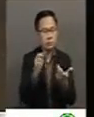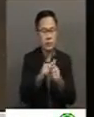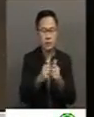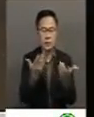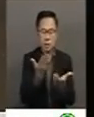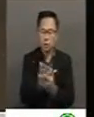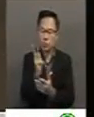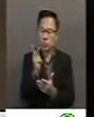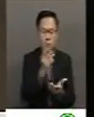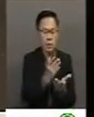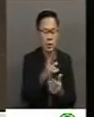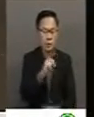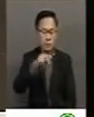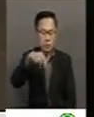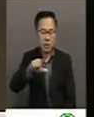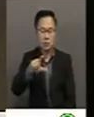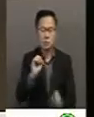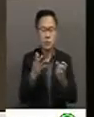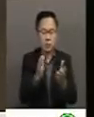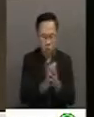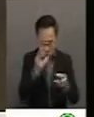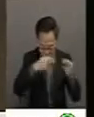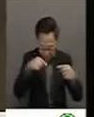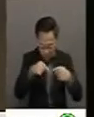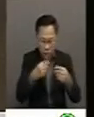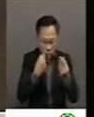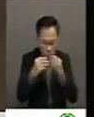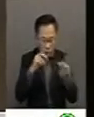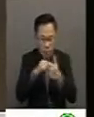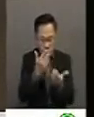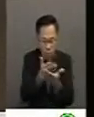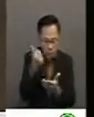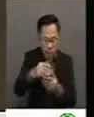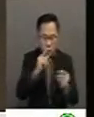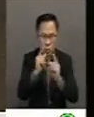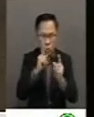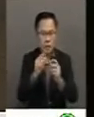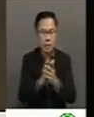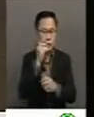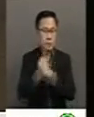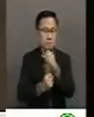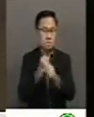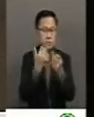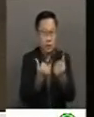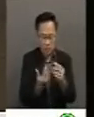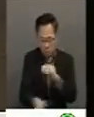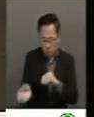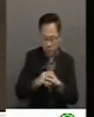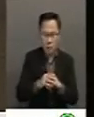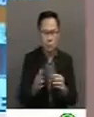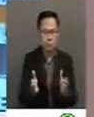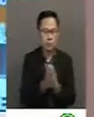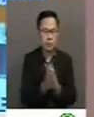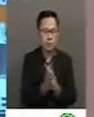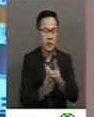ของสินเชื่อที่ไม่ก่อให้เกิดรายได้หรือ NPL เพราะว่าเขาควบคุมได้มีการเจรจากับลูกหนี้นะคะแถมตั้งเป้าในปีนี้จะมีการขยายสินเชื่อไปถึง